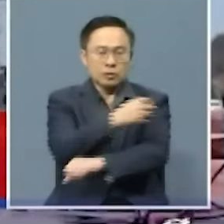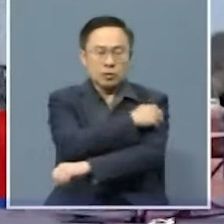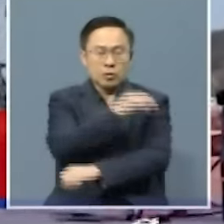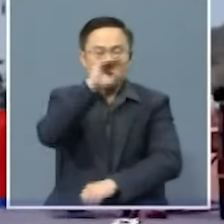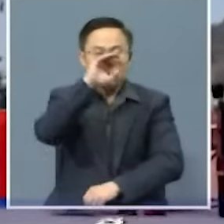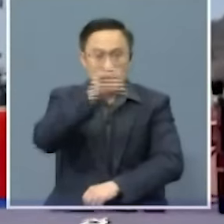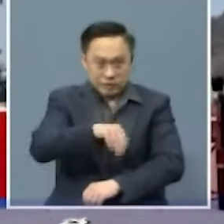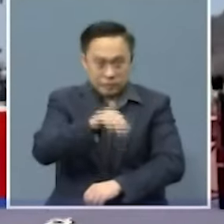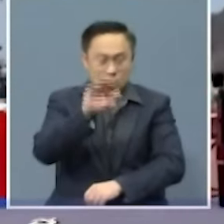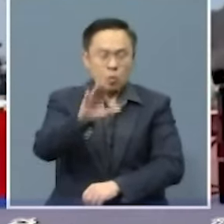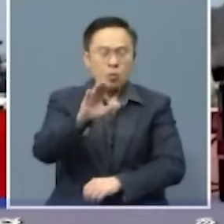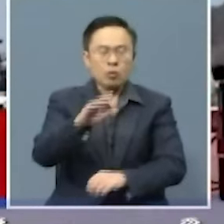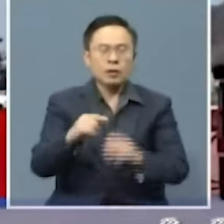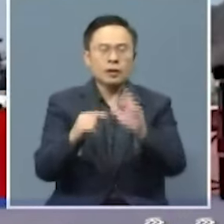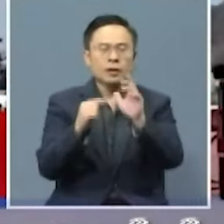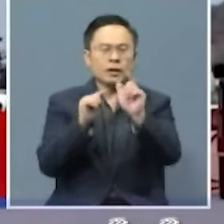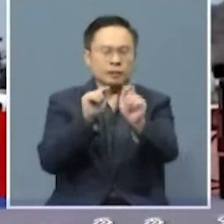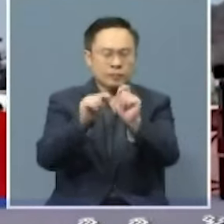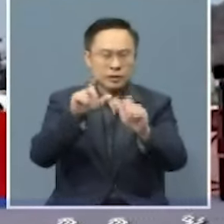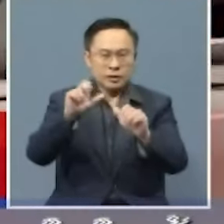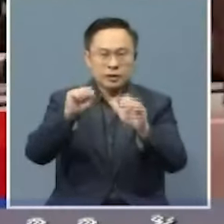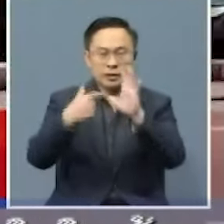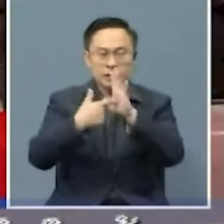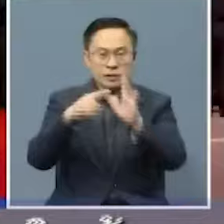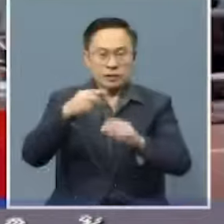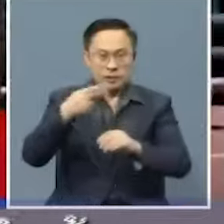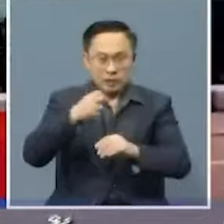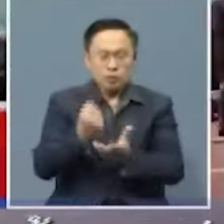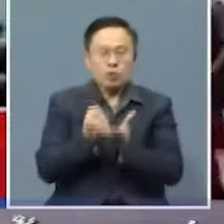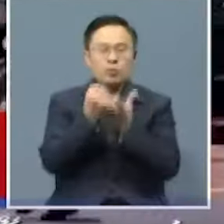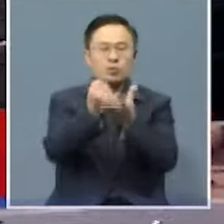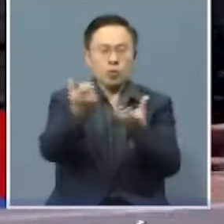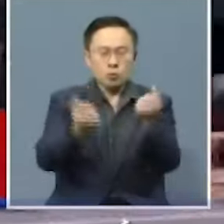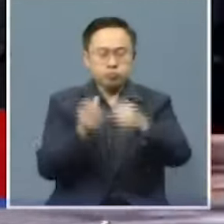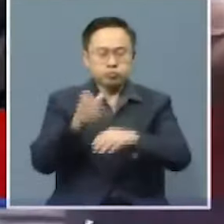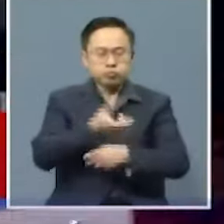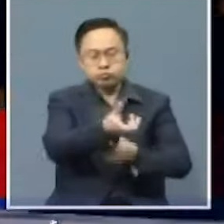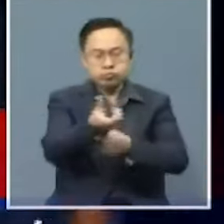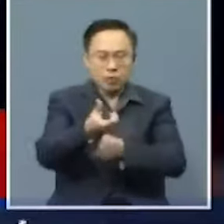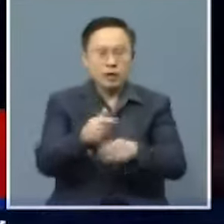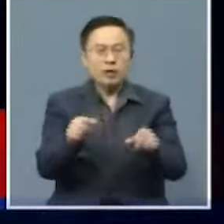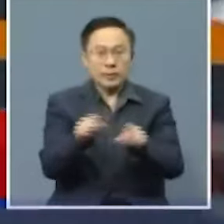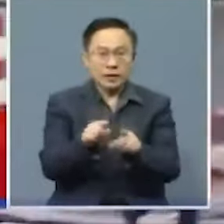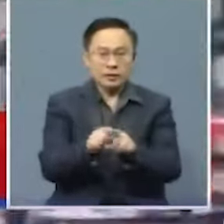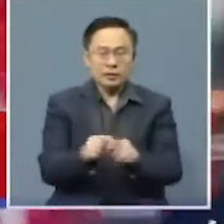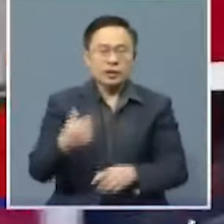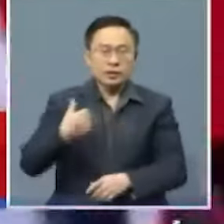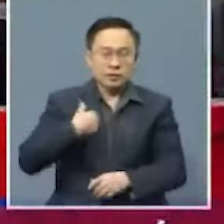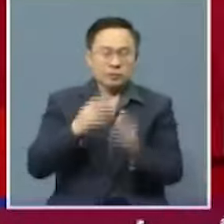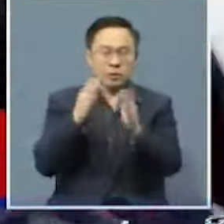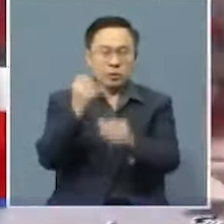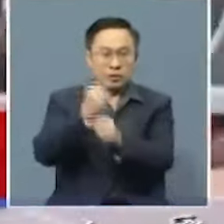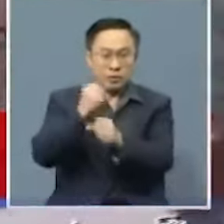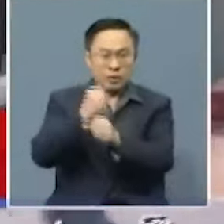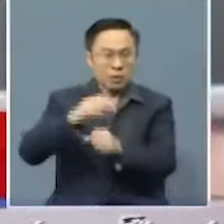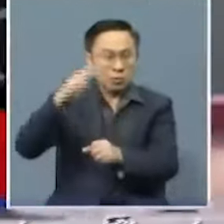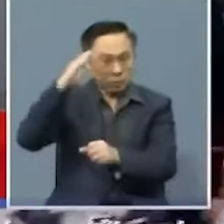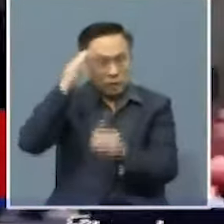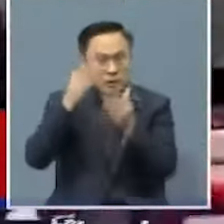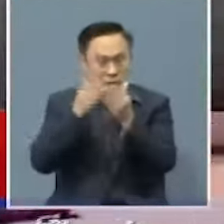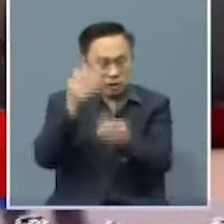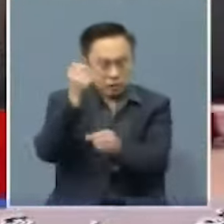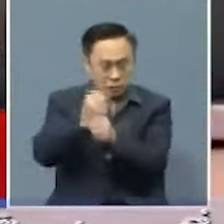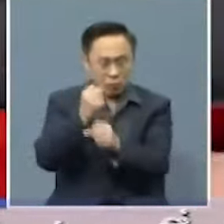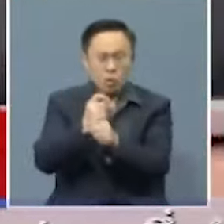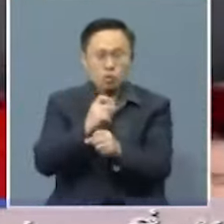ศบาลในพื้นที่ระดมกำลังเข้าไปควบคุมสถานการณ์ค่ะในที่เกิดเหตุนะคะเจ้าหน้าที่ดับเพลิงของฐานทัพเรือสัต